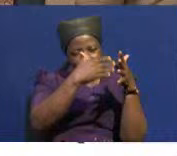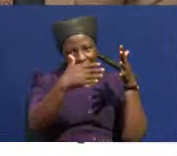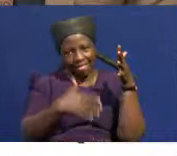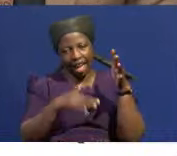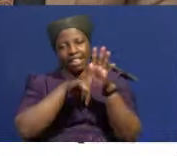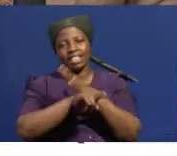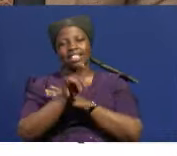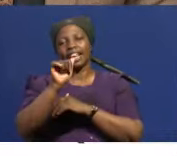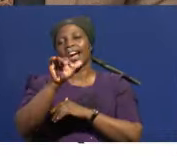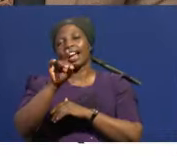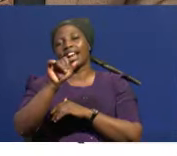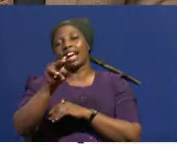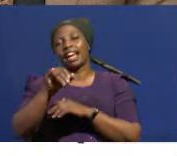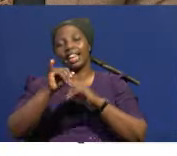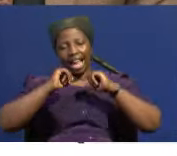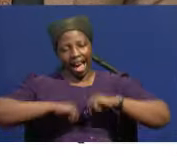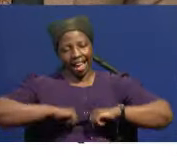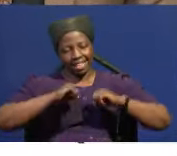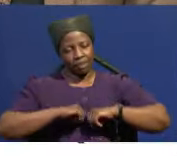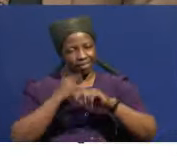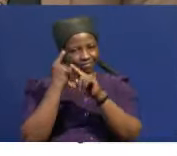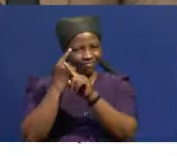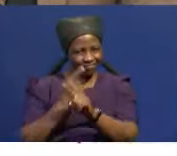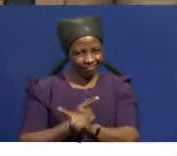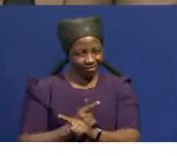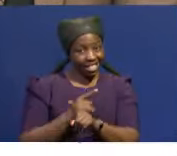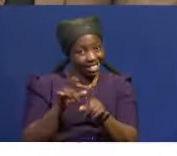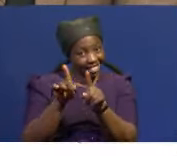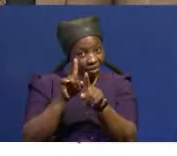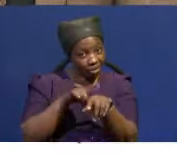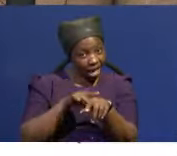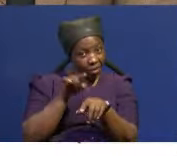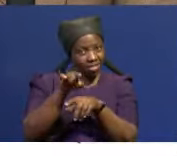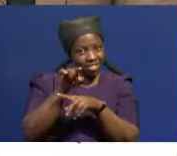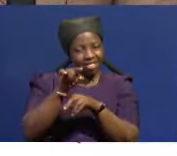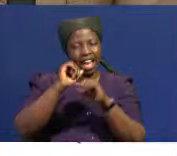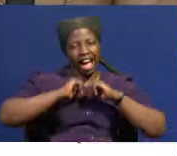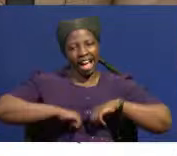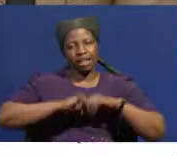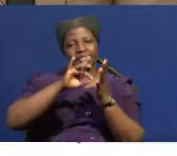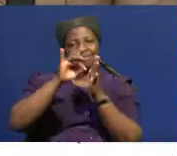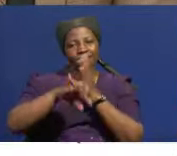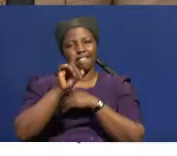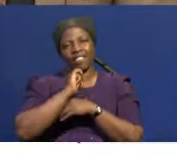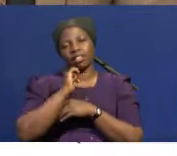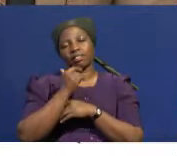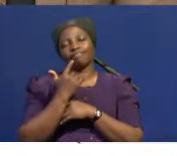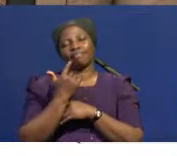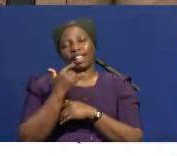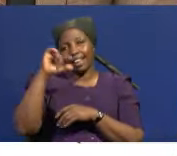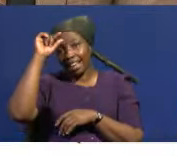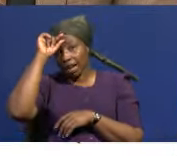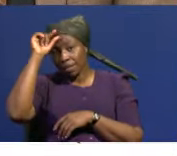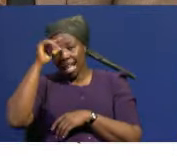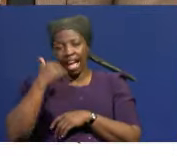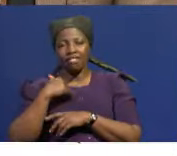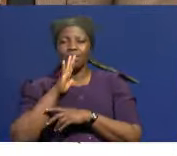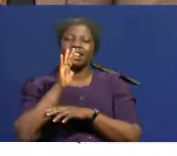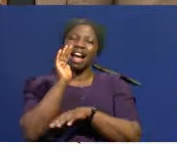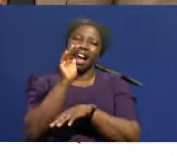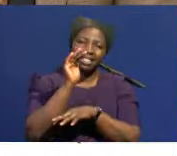Adani licha mikataba hiyo kutupiliwa mbali. Katika uamuzi uliotolewa na jaji Bahati Mwamuye hii leo, serikali imeagizwa